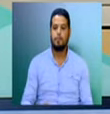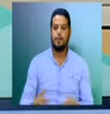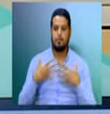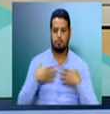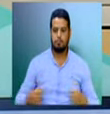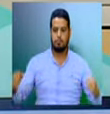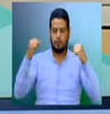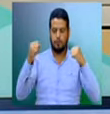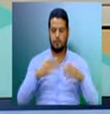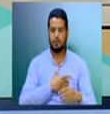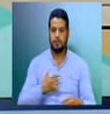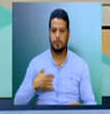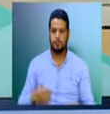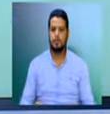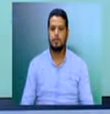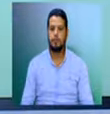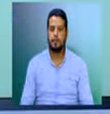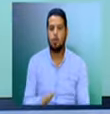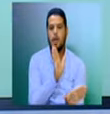الناحية النفسية، ومرافقة